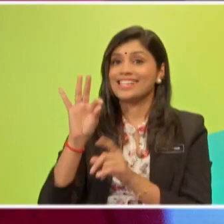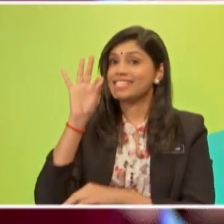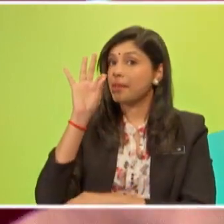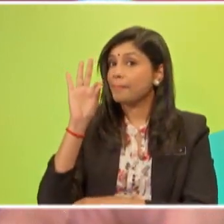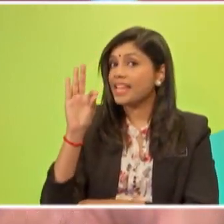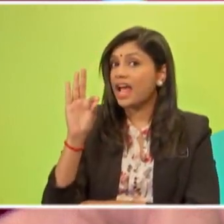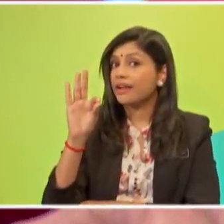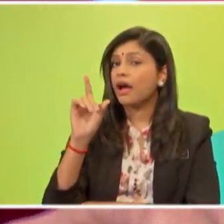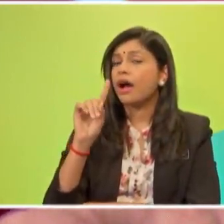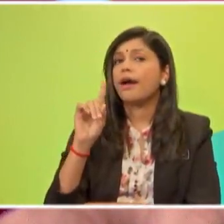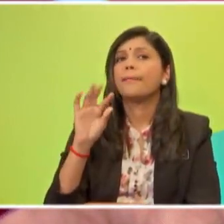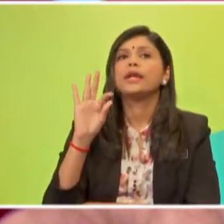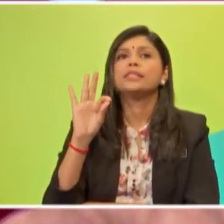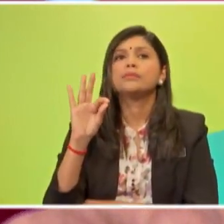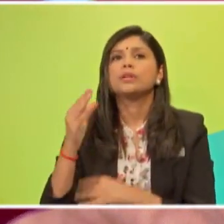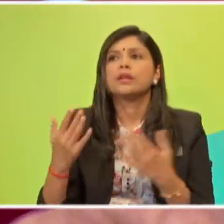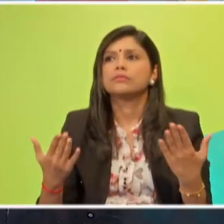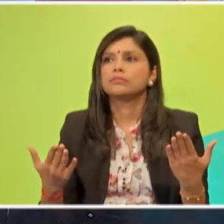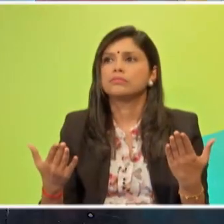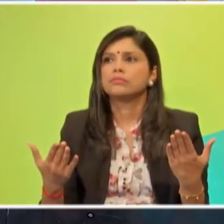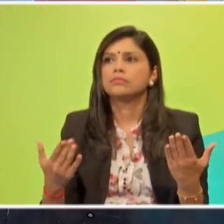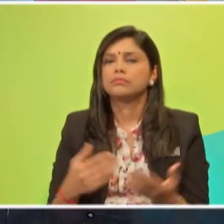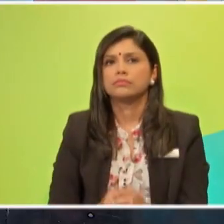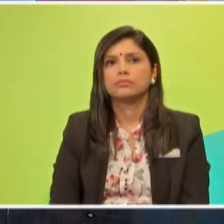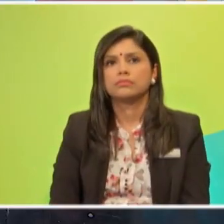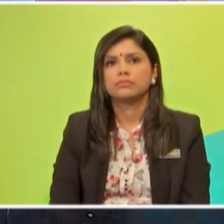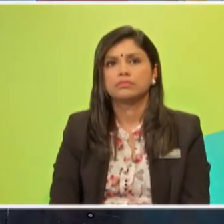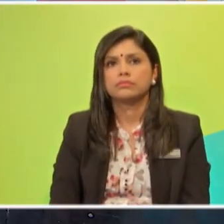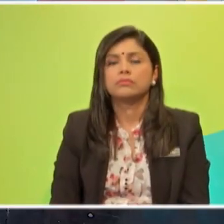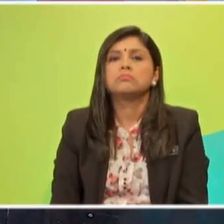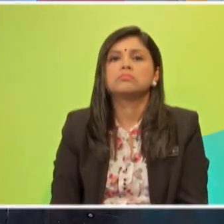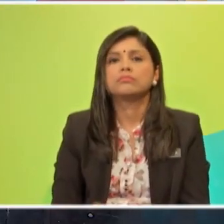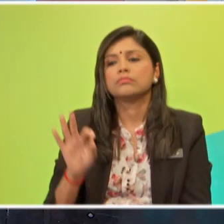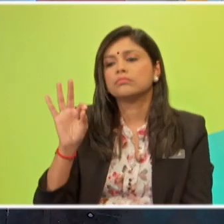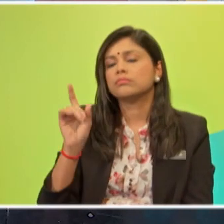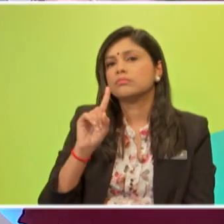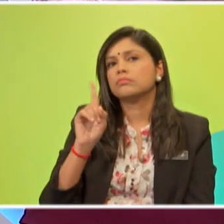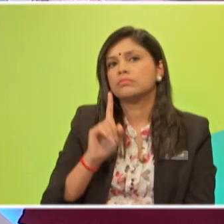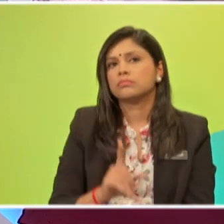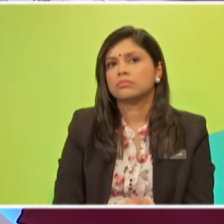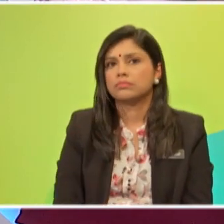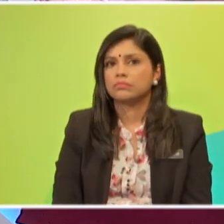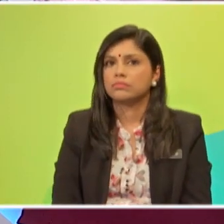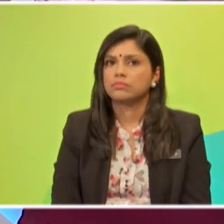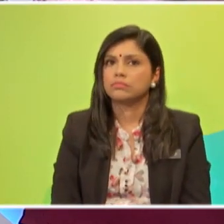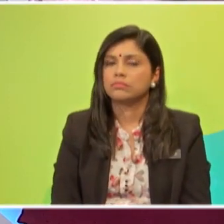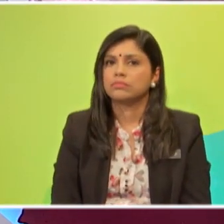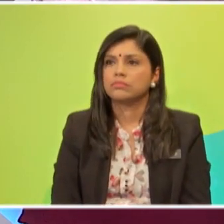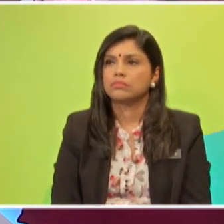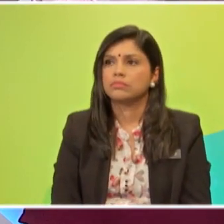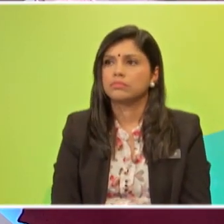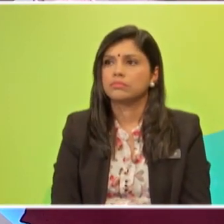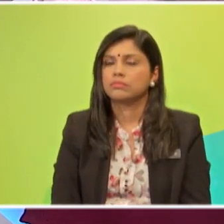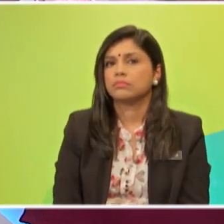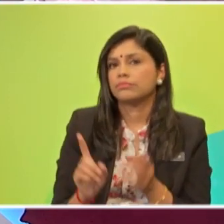sembilan. Wah, banyaknya. Banyak. Okey, Sean. Sean dapat tengok kat sini. Murid-murid di rumah.